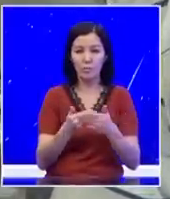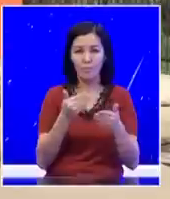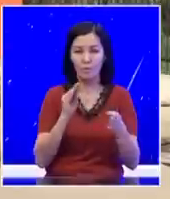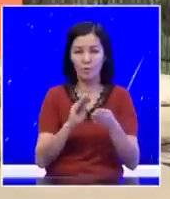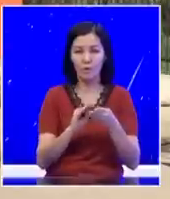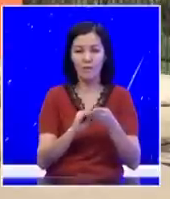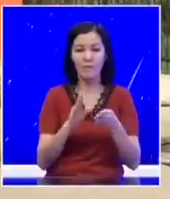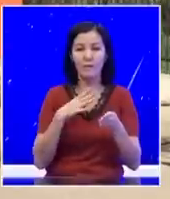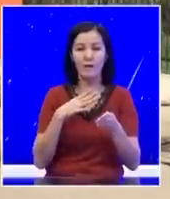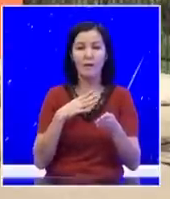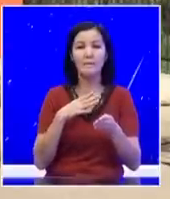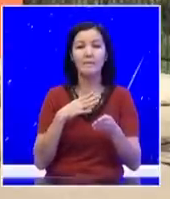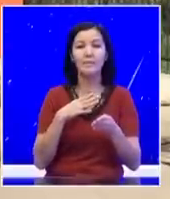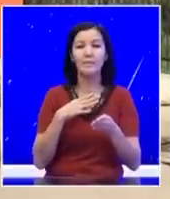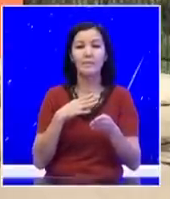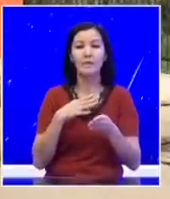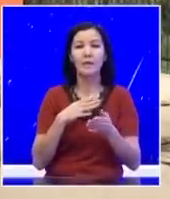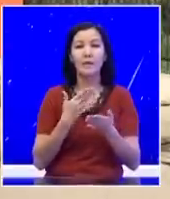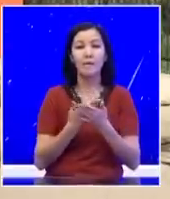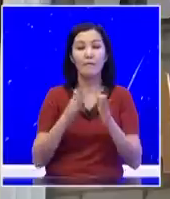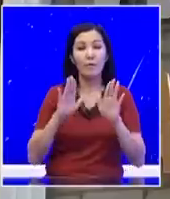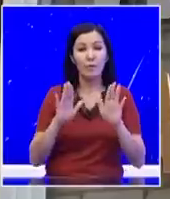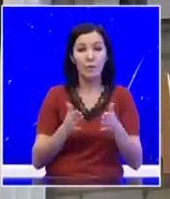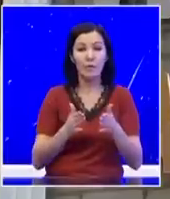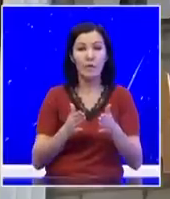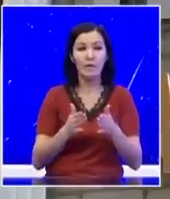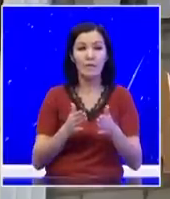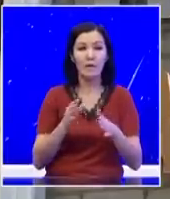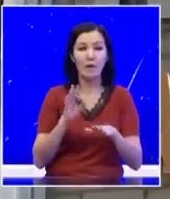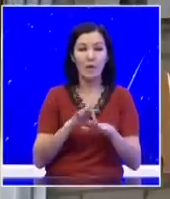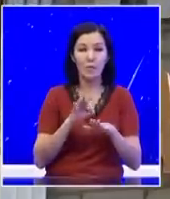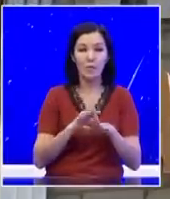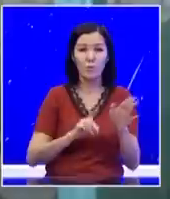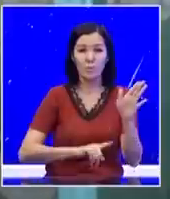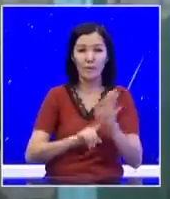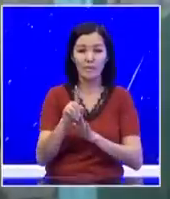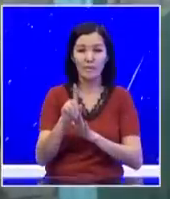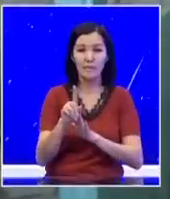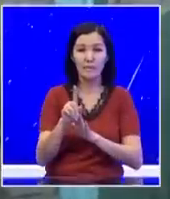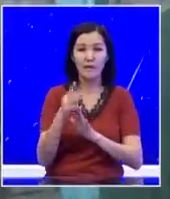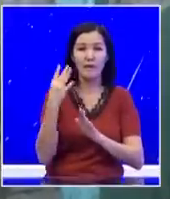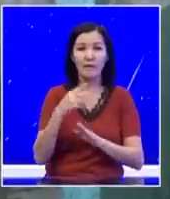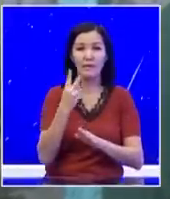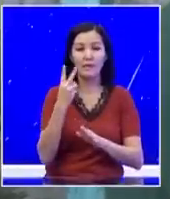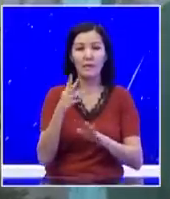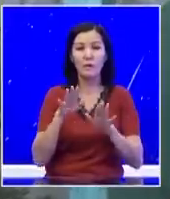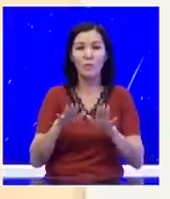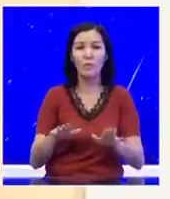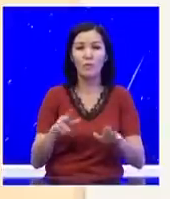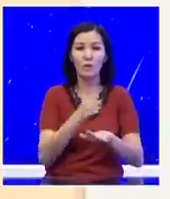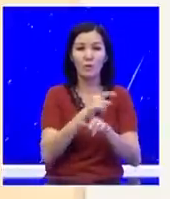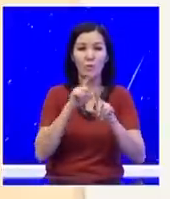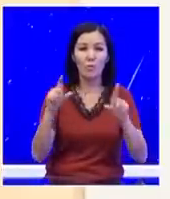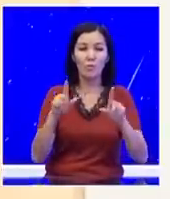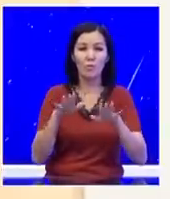отыр. Жаман айтпай жақсы жоқ. Егер күтпеген жағдай қылаң бере қалса, арнайы 42 орындық провизорлық орталық